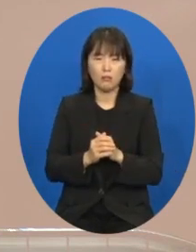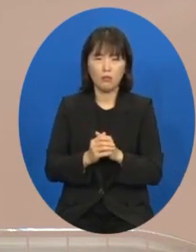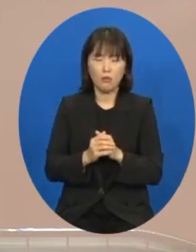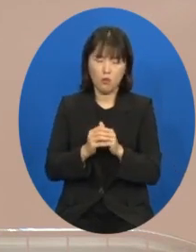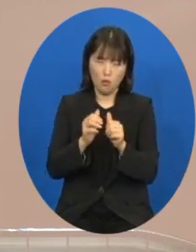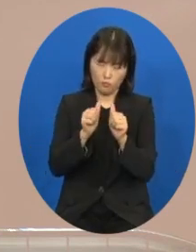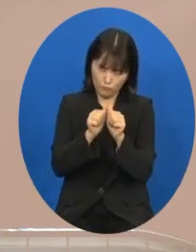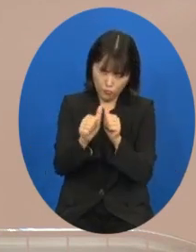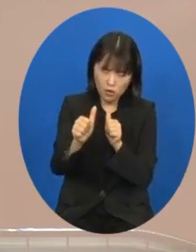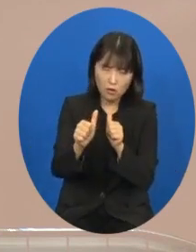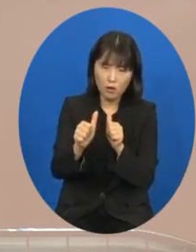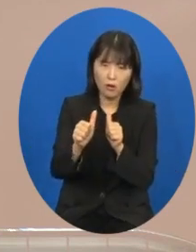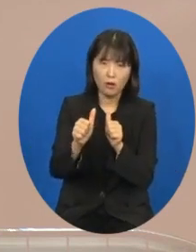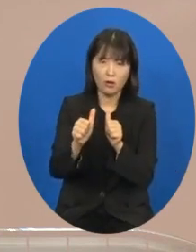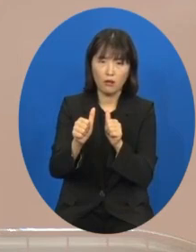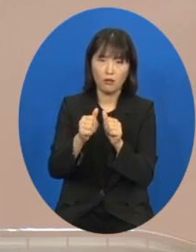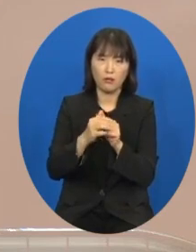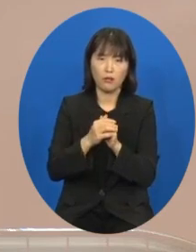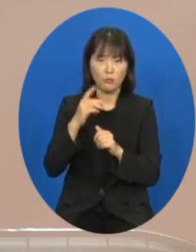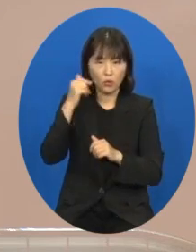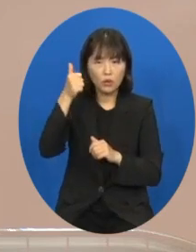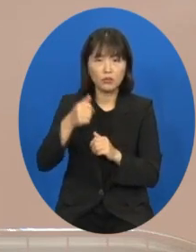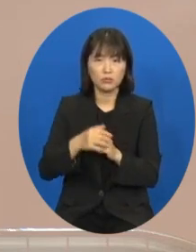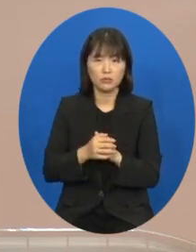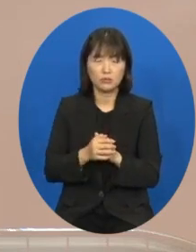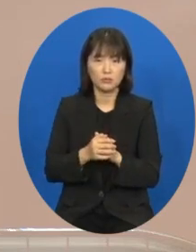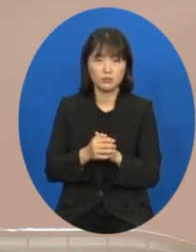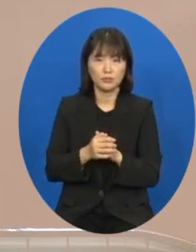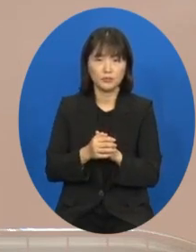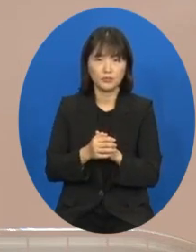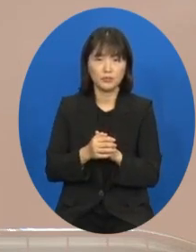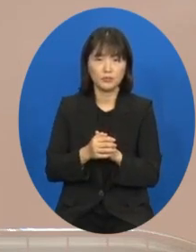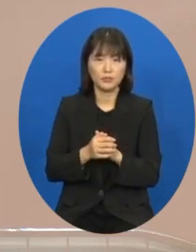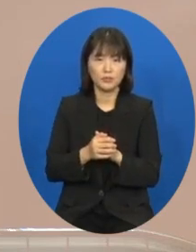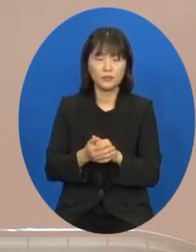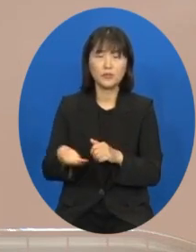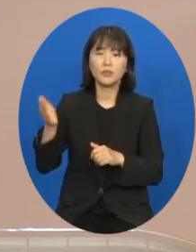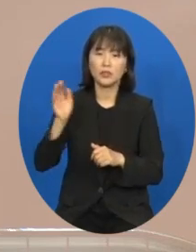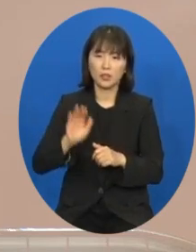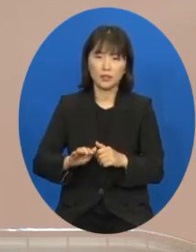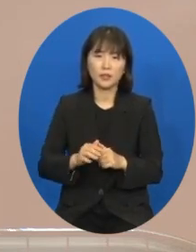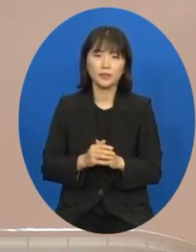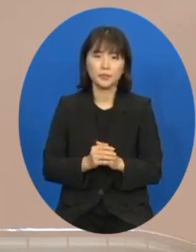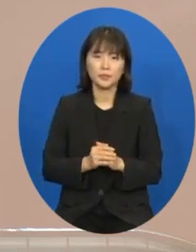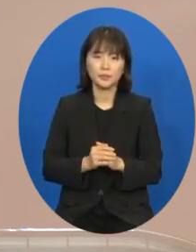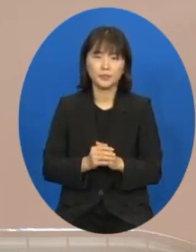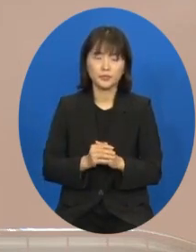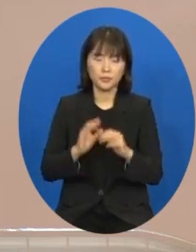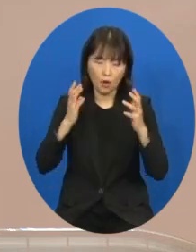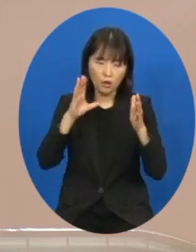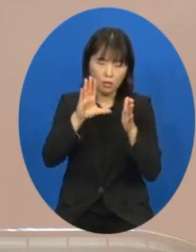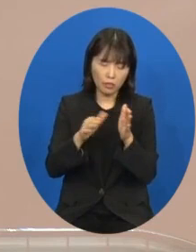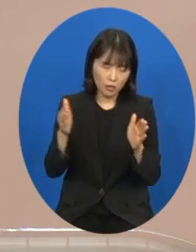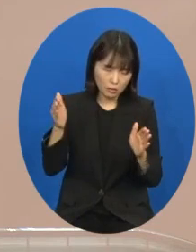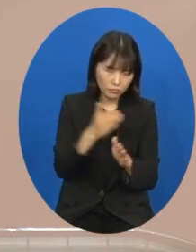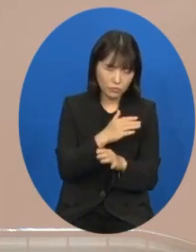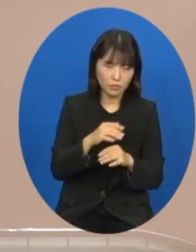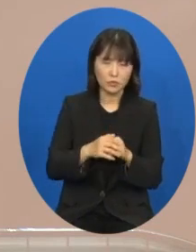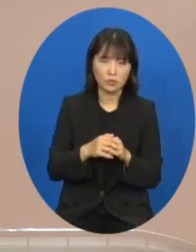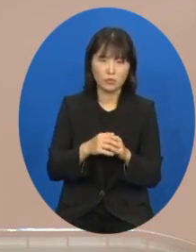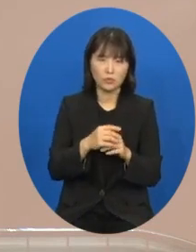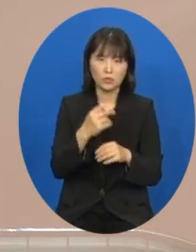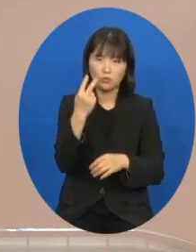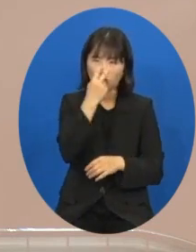분이더라고. 거의 뭐 탤런트인가 이렇게 생각이 들 정도로. 그런데 그 어릴 때부터 사시였어요.